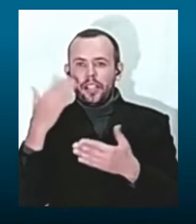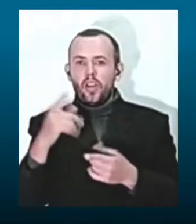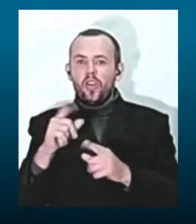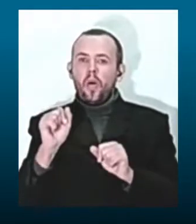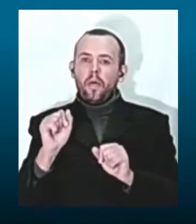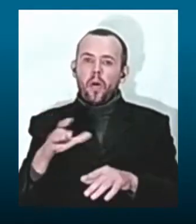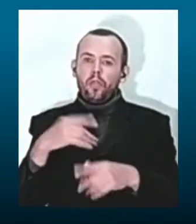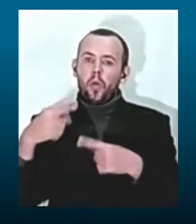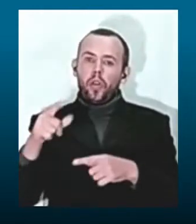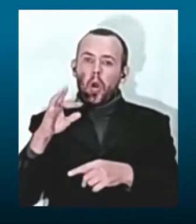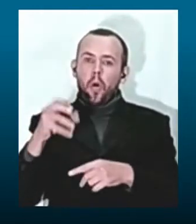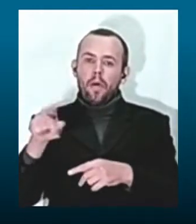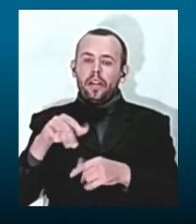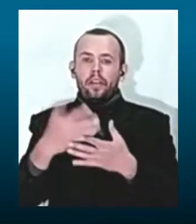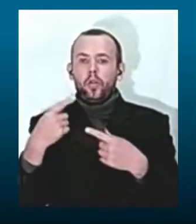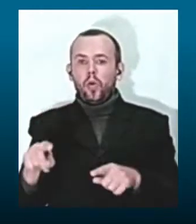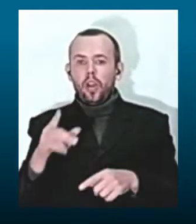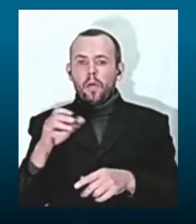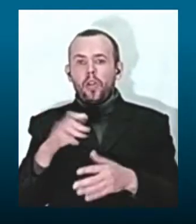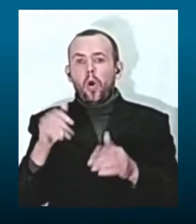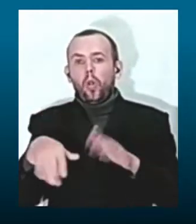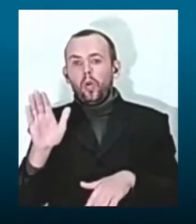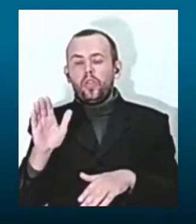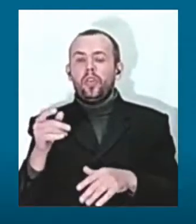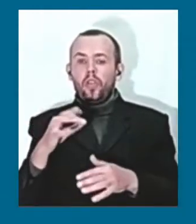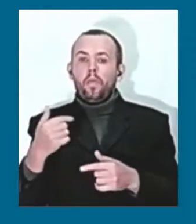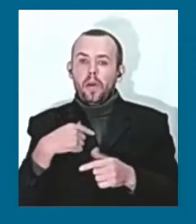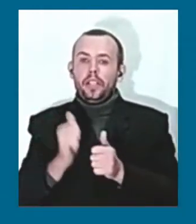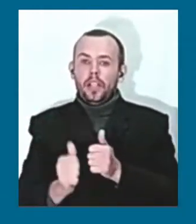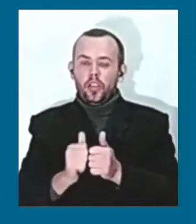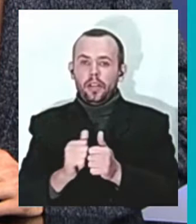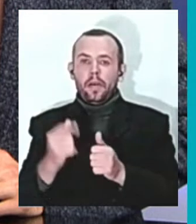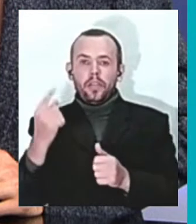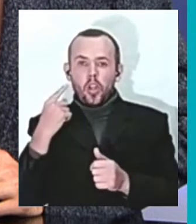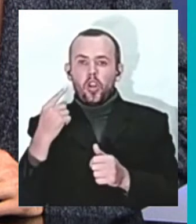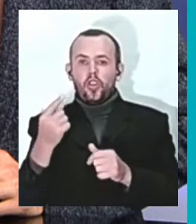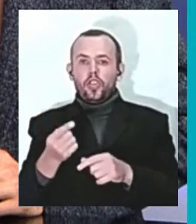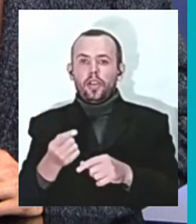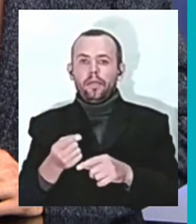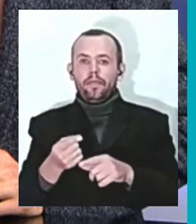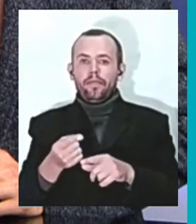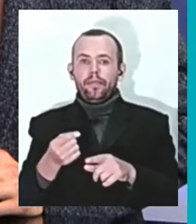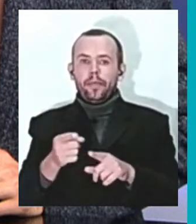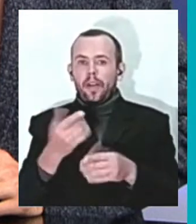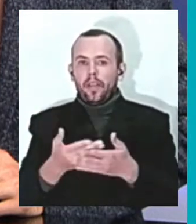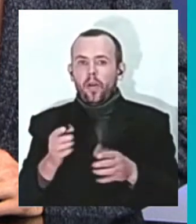других громадах лучше. Но мы зачастую слышим ну, вот такое сетование, что не